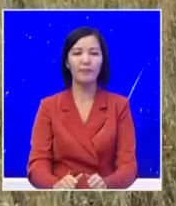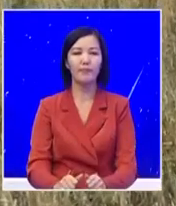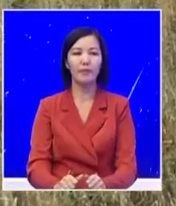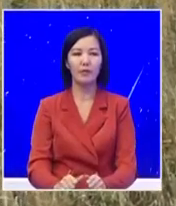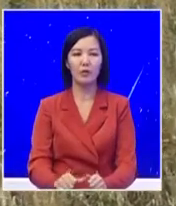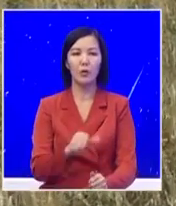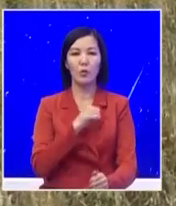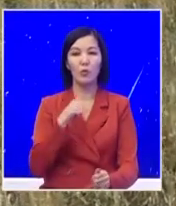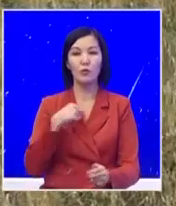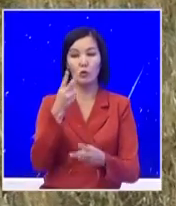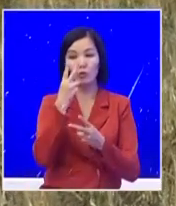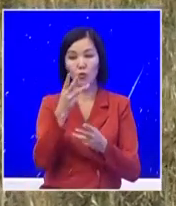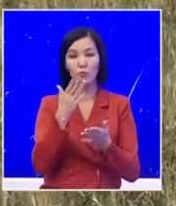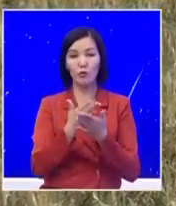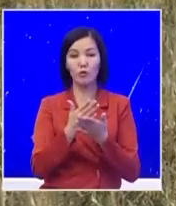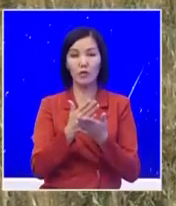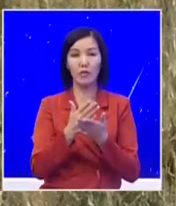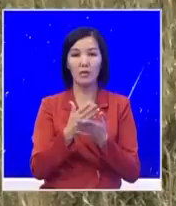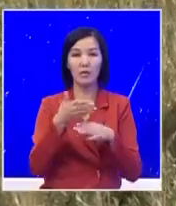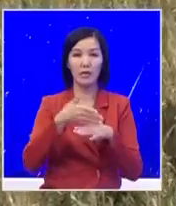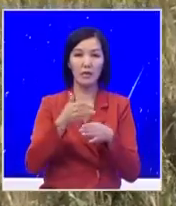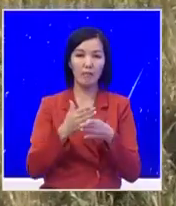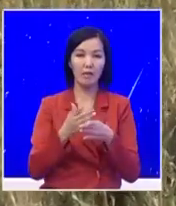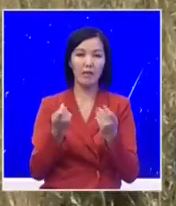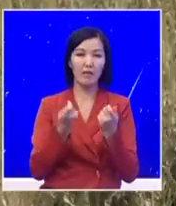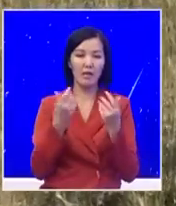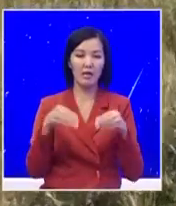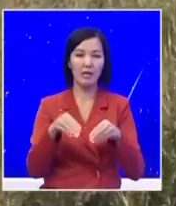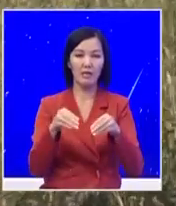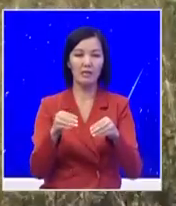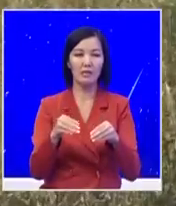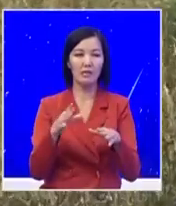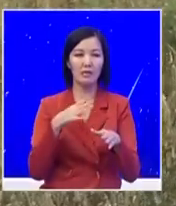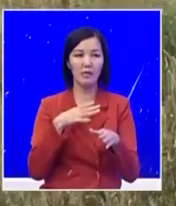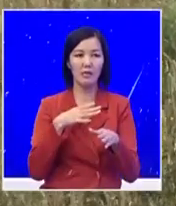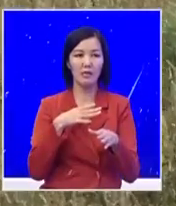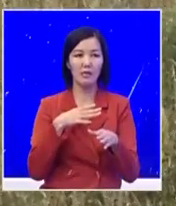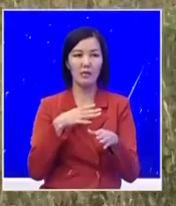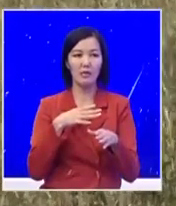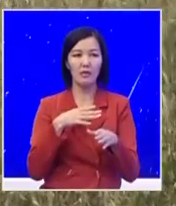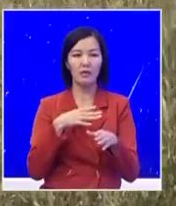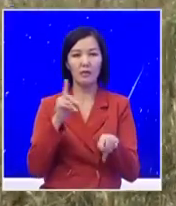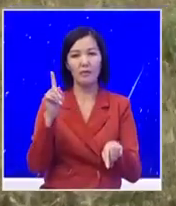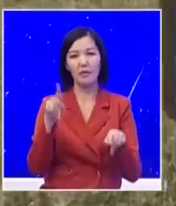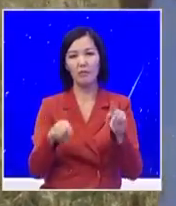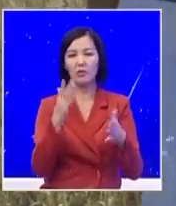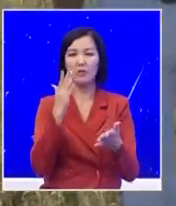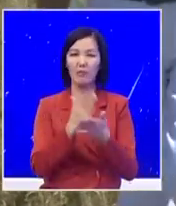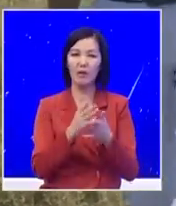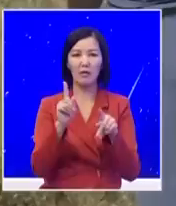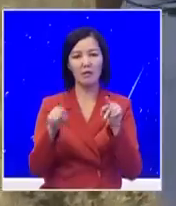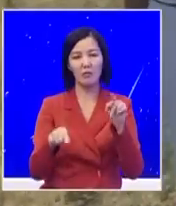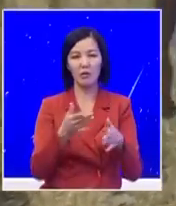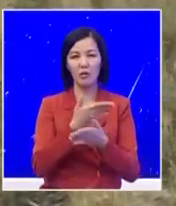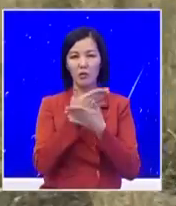көріп тұрсыздар, еккен бидайым міне. Бір жерде аласа, ана жақ биік ортасында бар, кейбір жерінде бар, кейбір жерінде